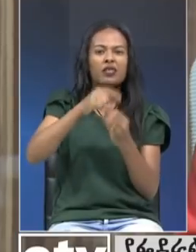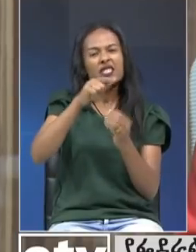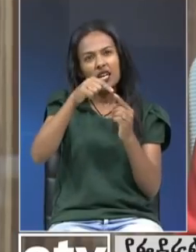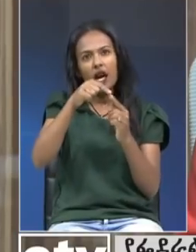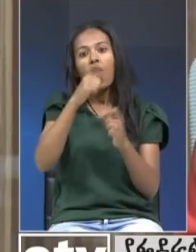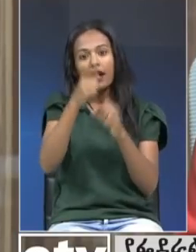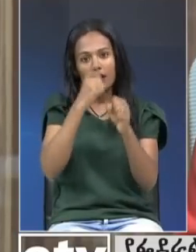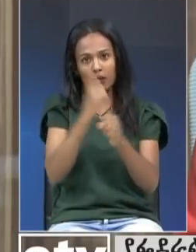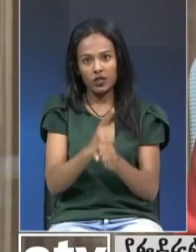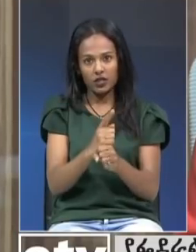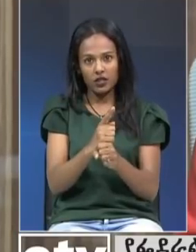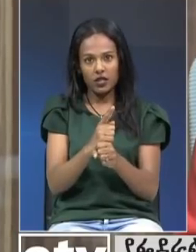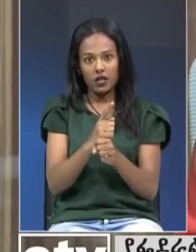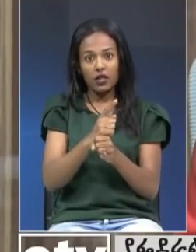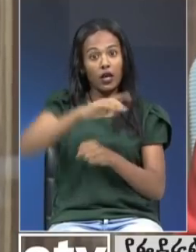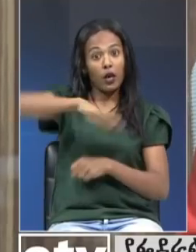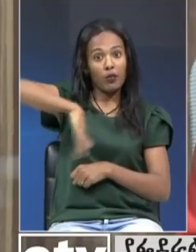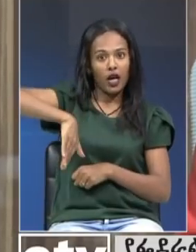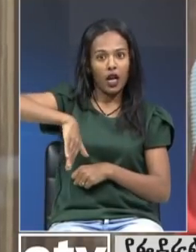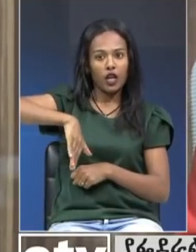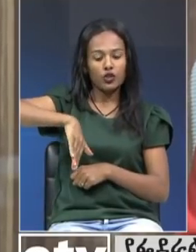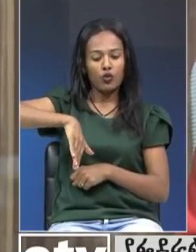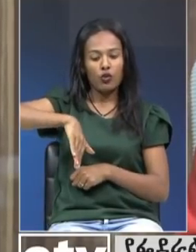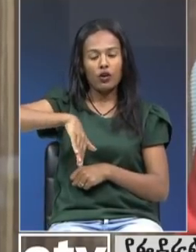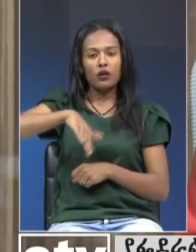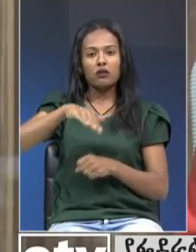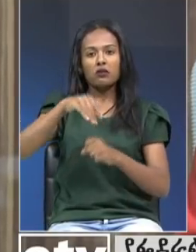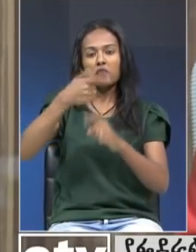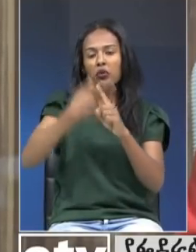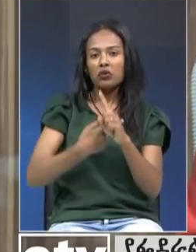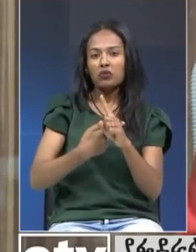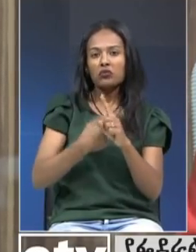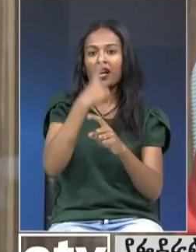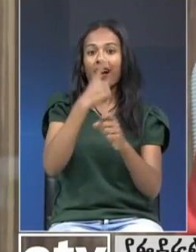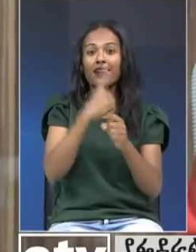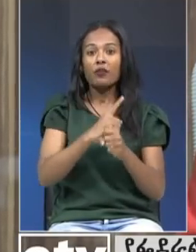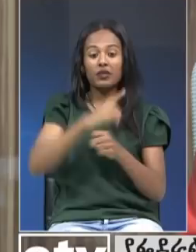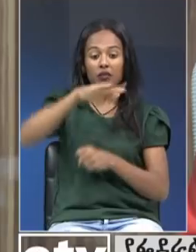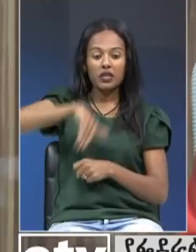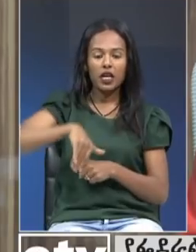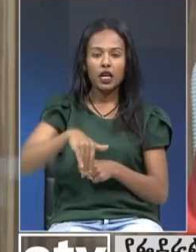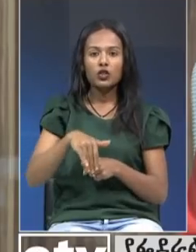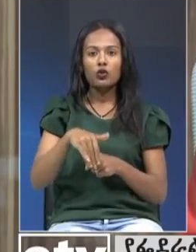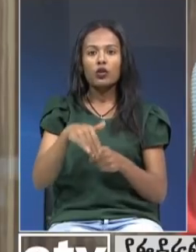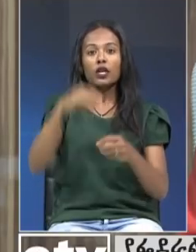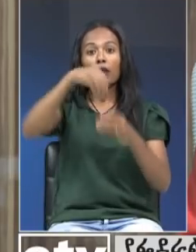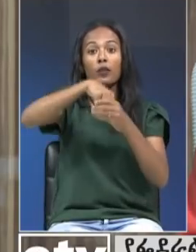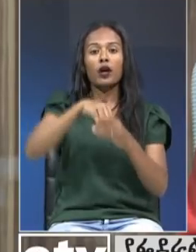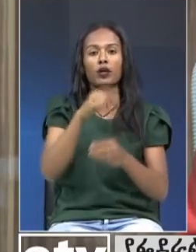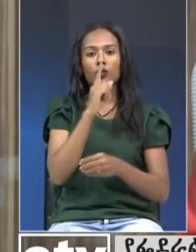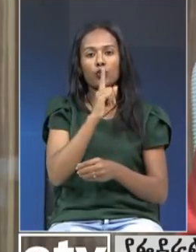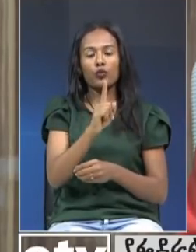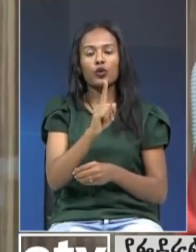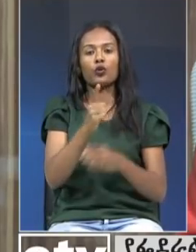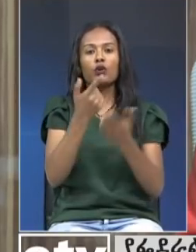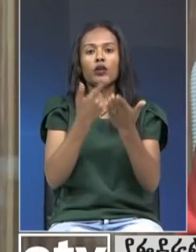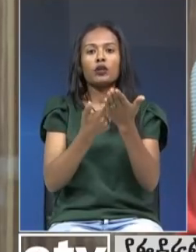1 ዓመት የሚቀራቸው ማለት ነው። በወራትም እስከ 1 ዓመት የሚቀራቸው የሚካተቱበት ነው።